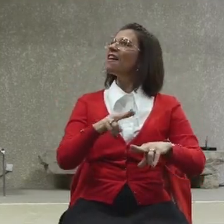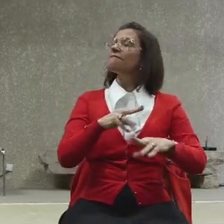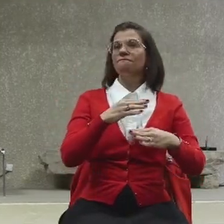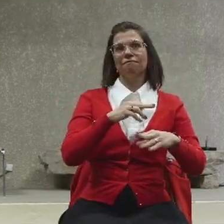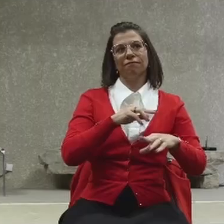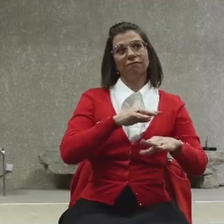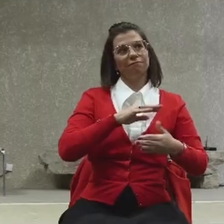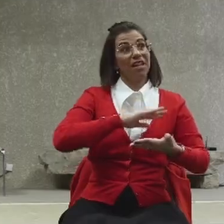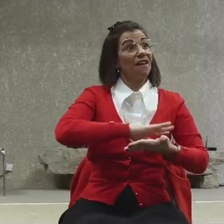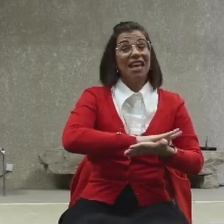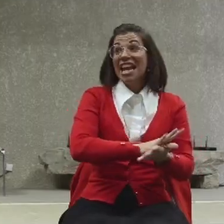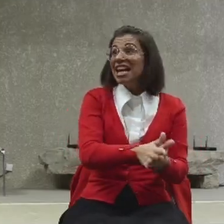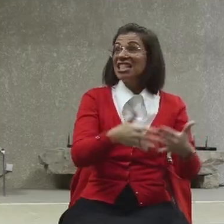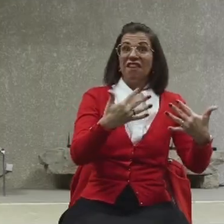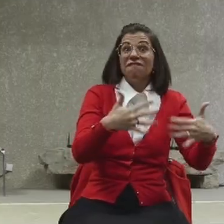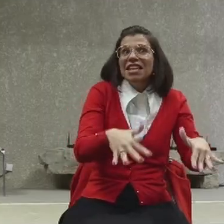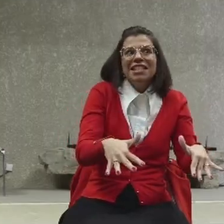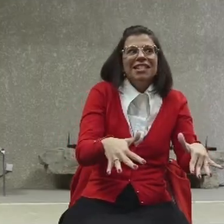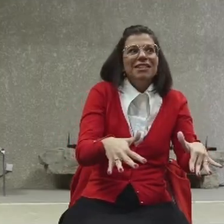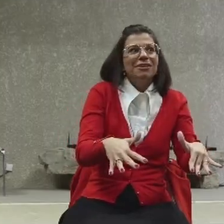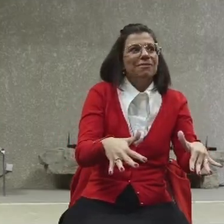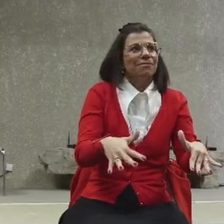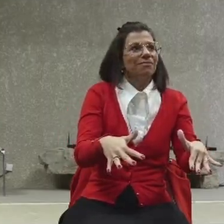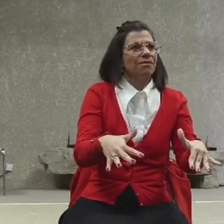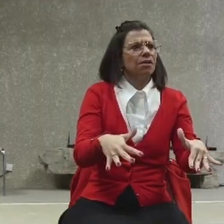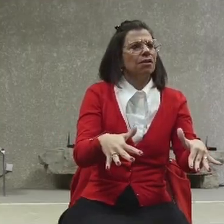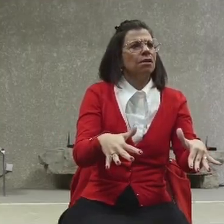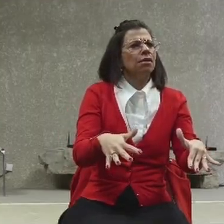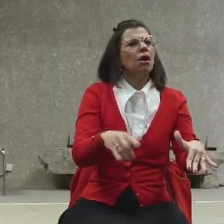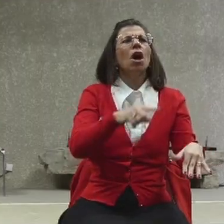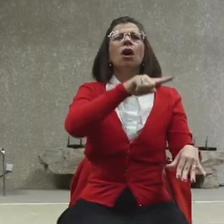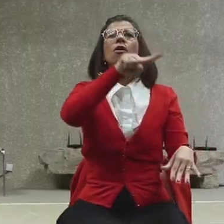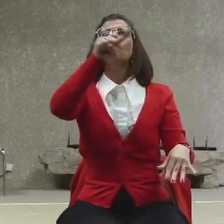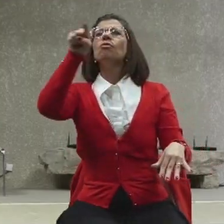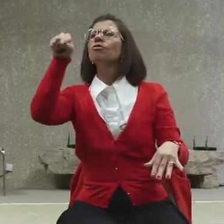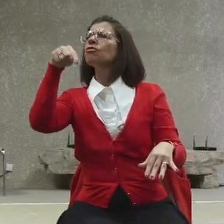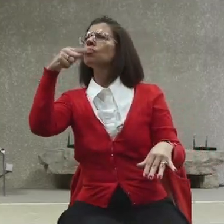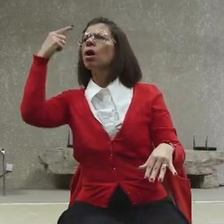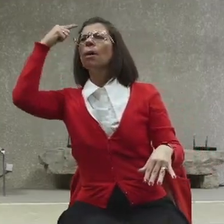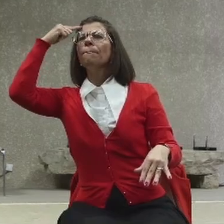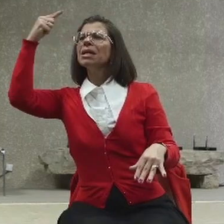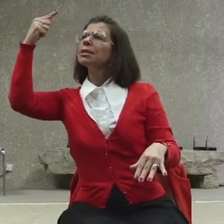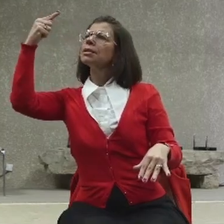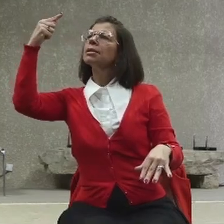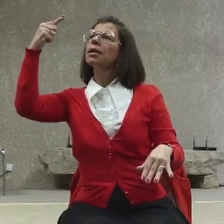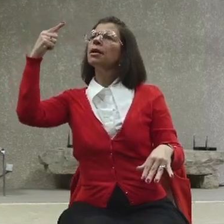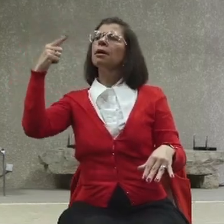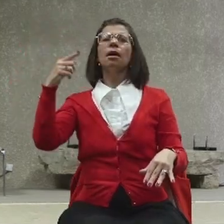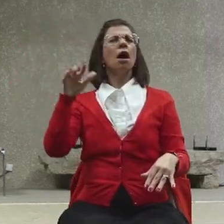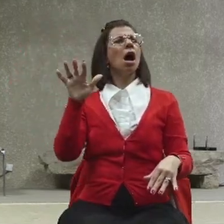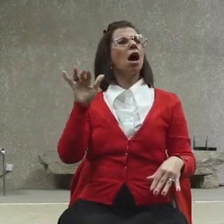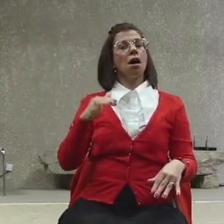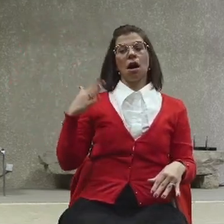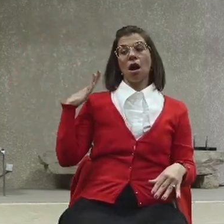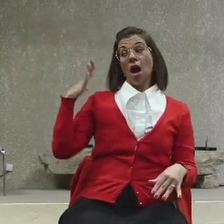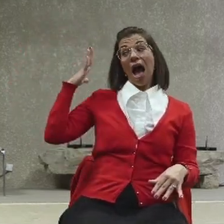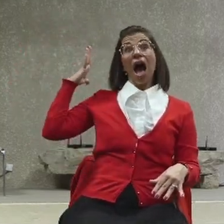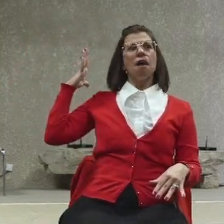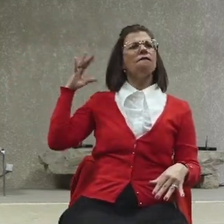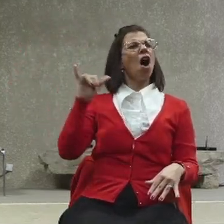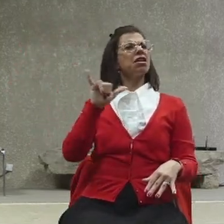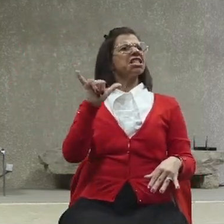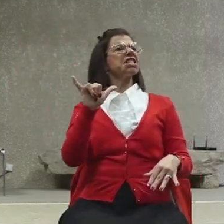donc sont morts. Qui ? Eh bien, l'ancien pécheur, celui